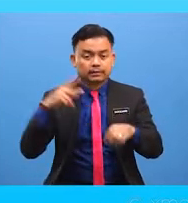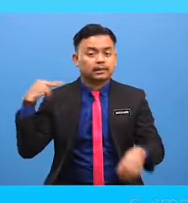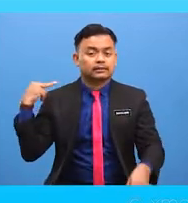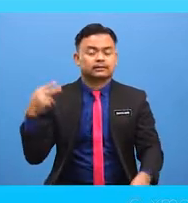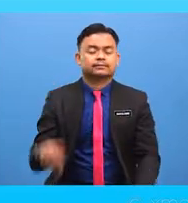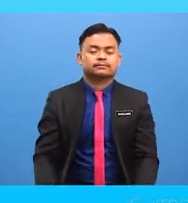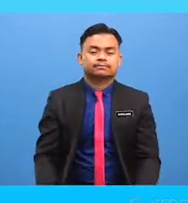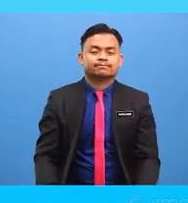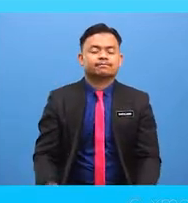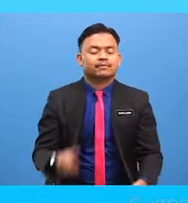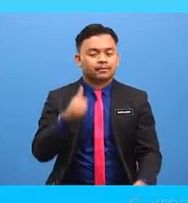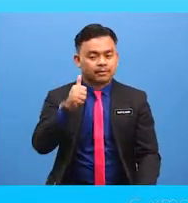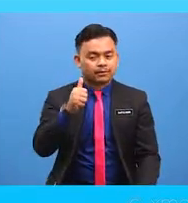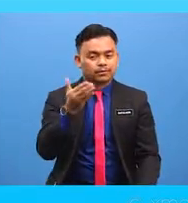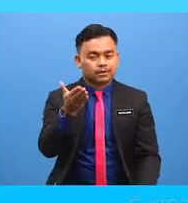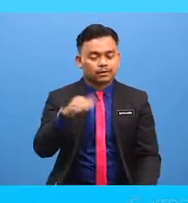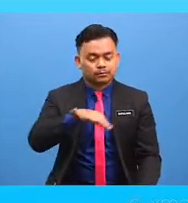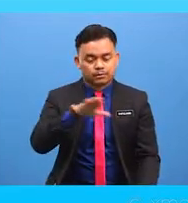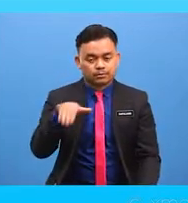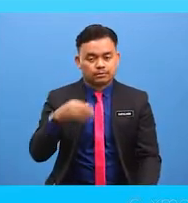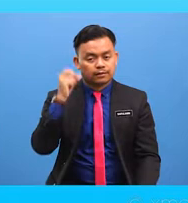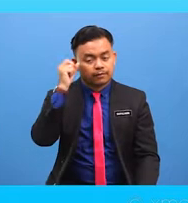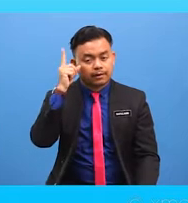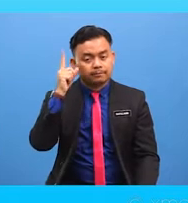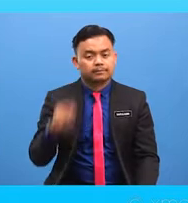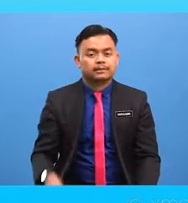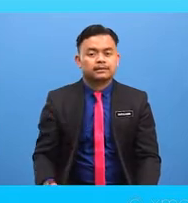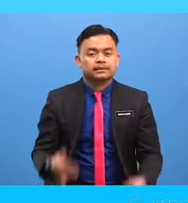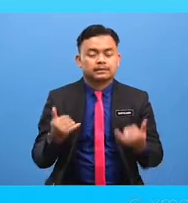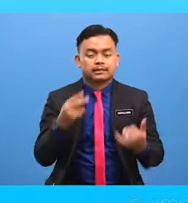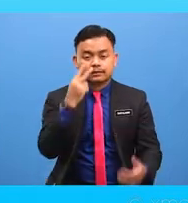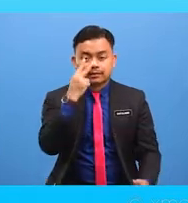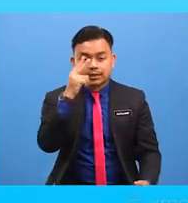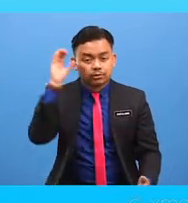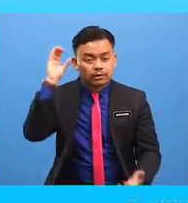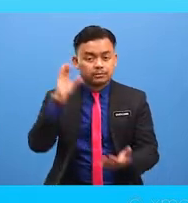faham. Cuba kamu perhatikan gambar yang dipaparkan.